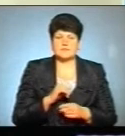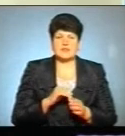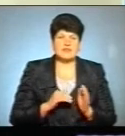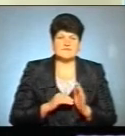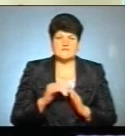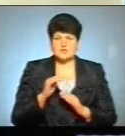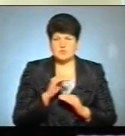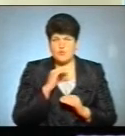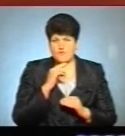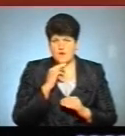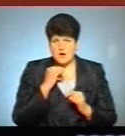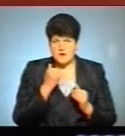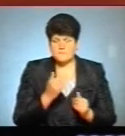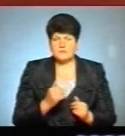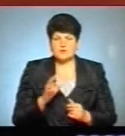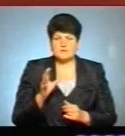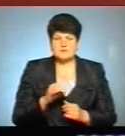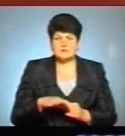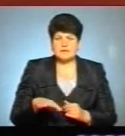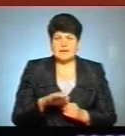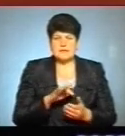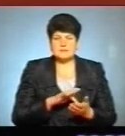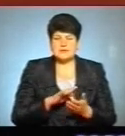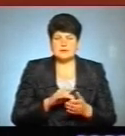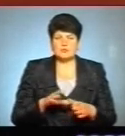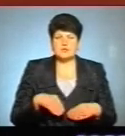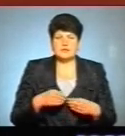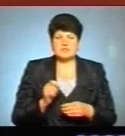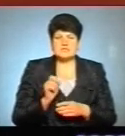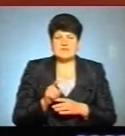приділена найвища увага. Тому всім територіальним центрам було дано завдання